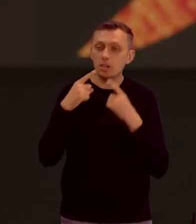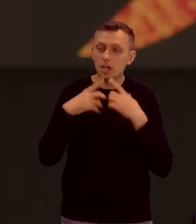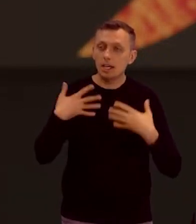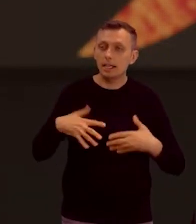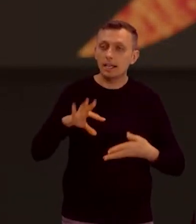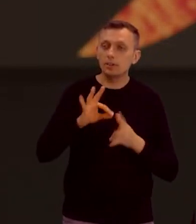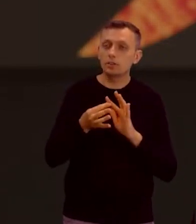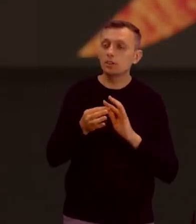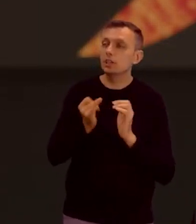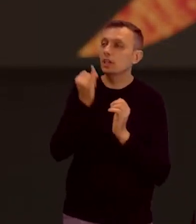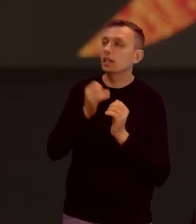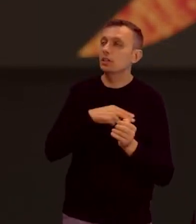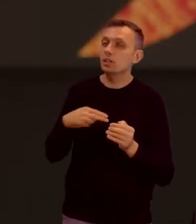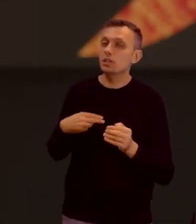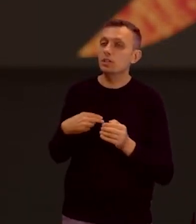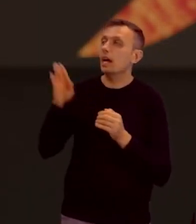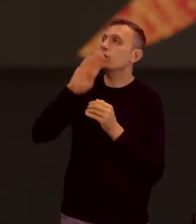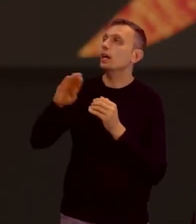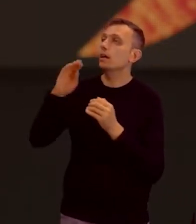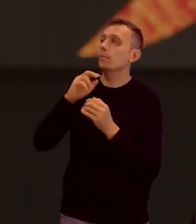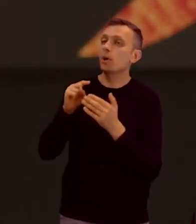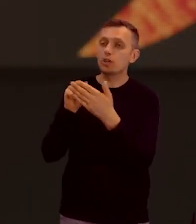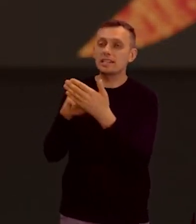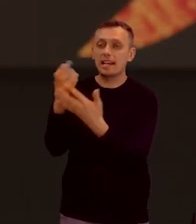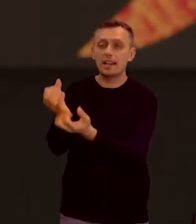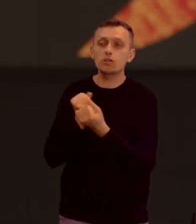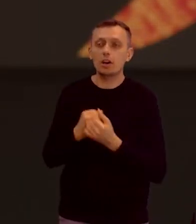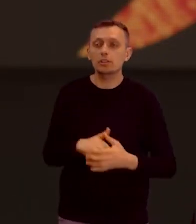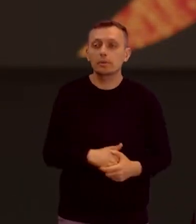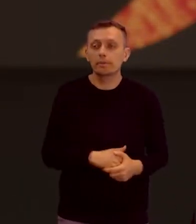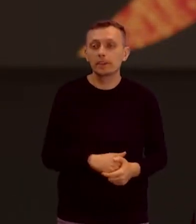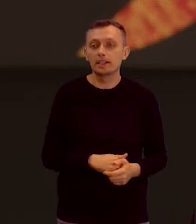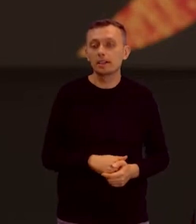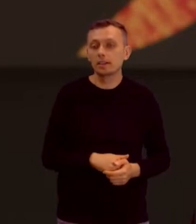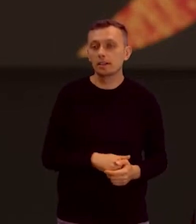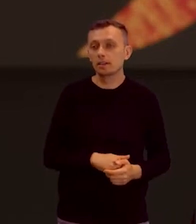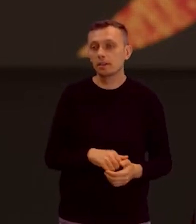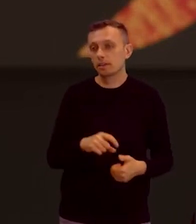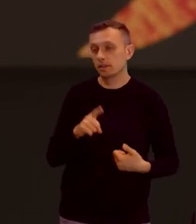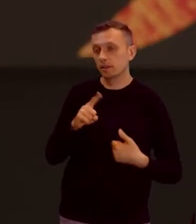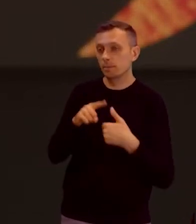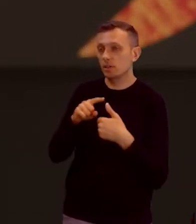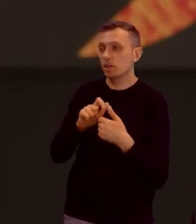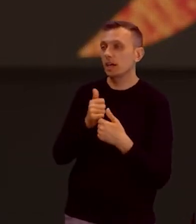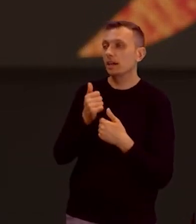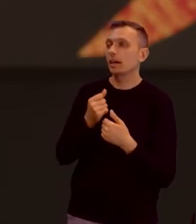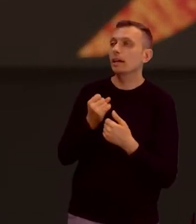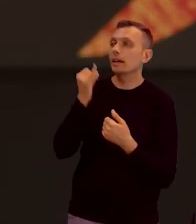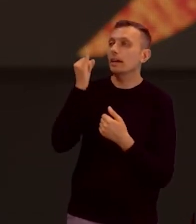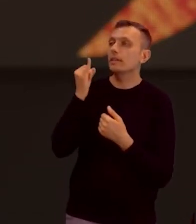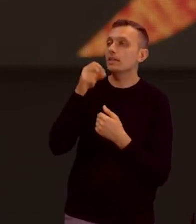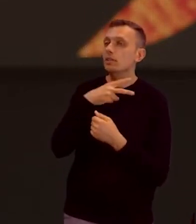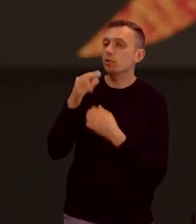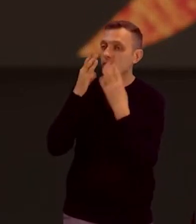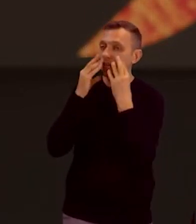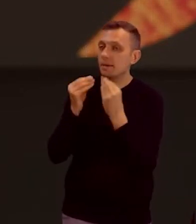Bóg ma dla ich życia. Po pierwsze więc, dzieci są darem od Boga. Po drugie, dzieci są jak strzały, które